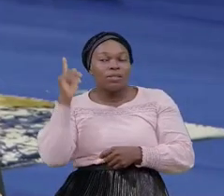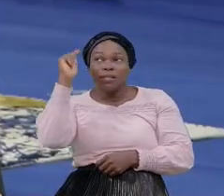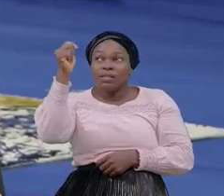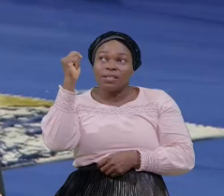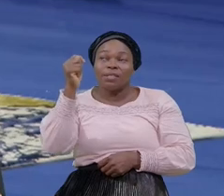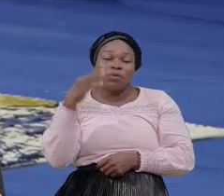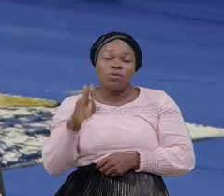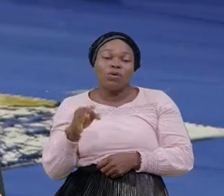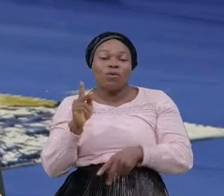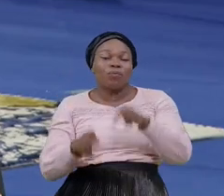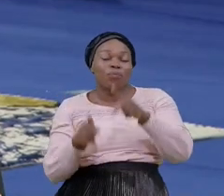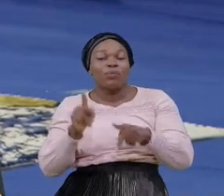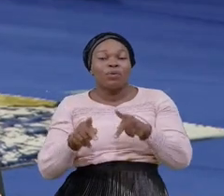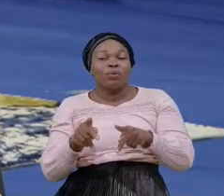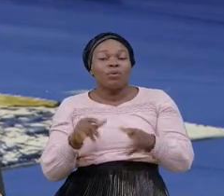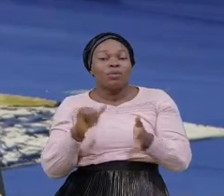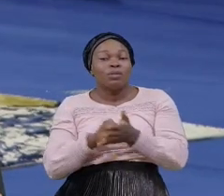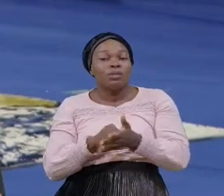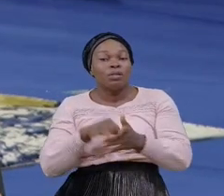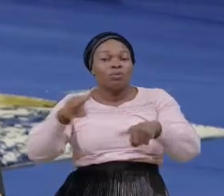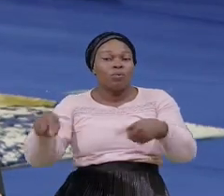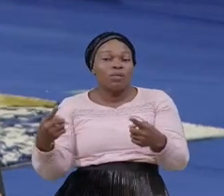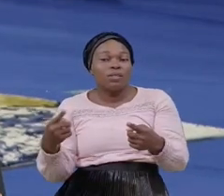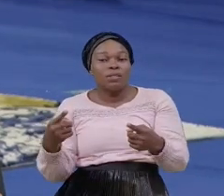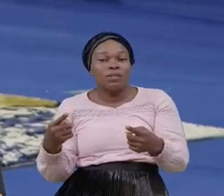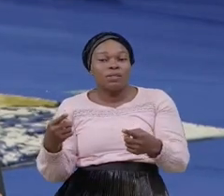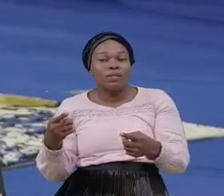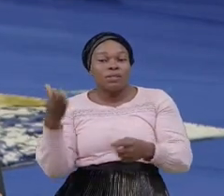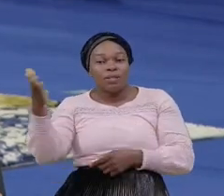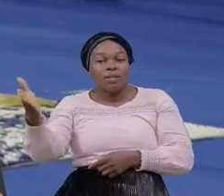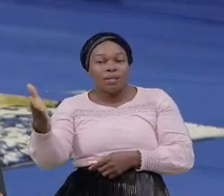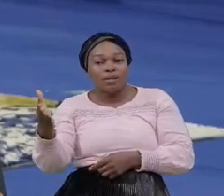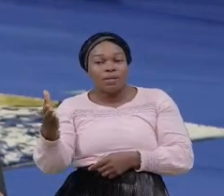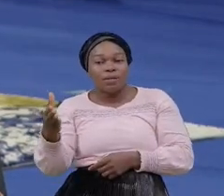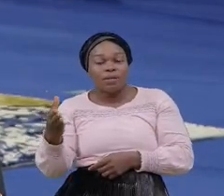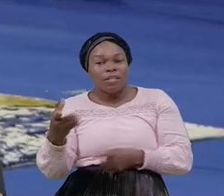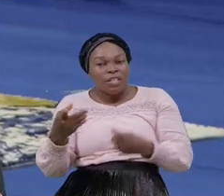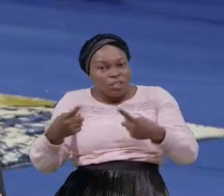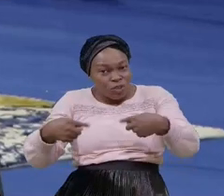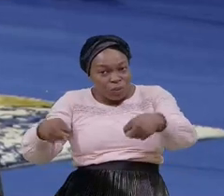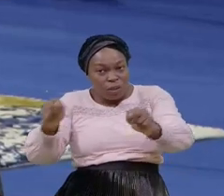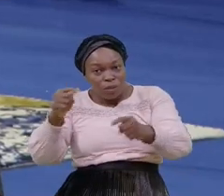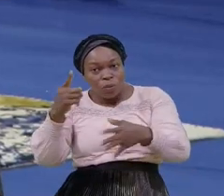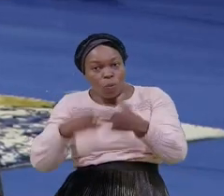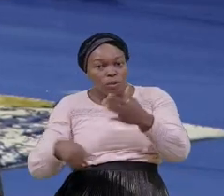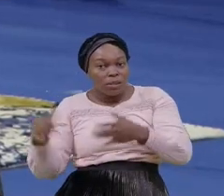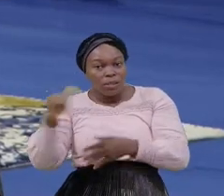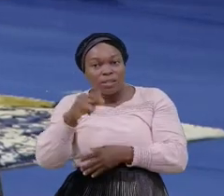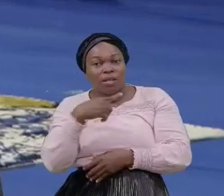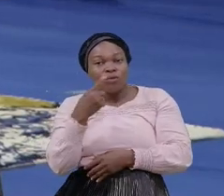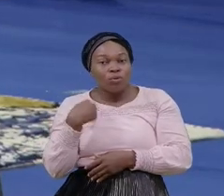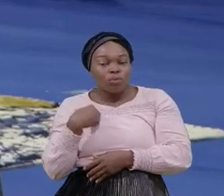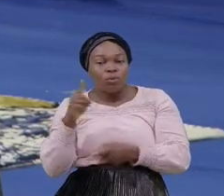témoignages des gens que j'ai essayé ce qu'ils m'ont dit de faire